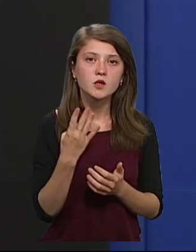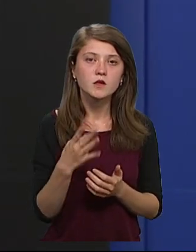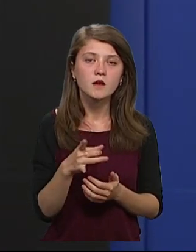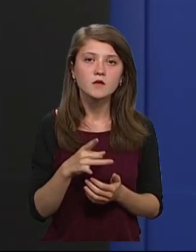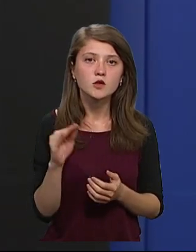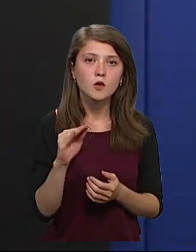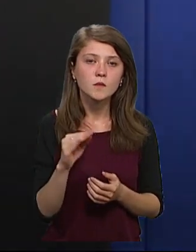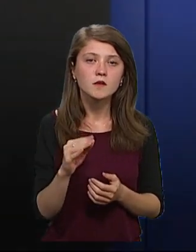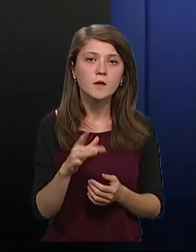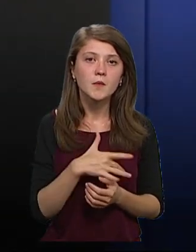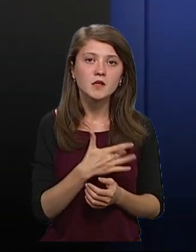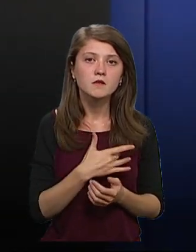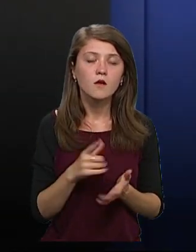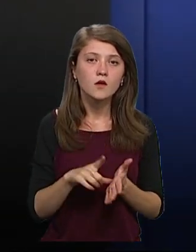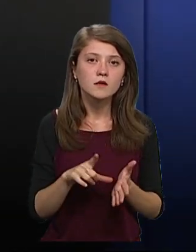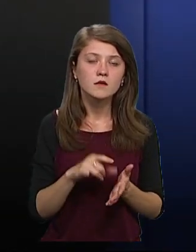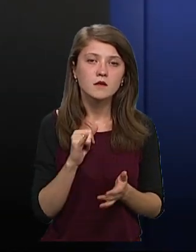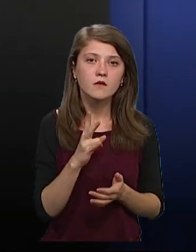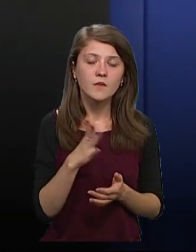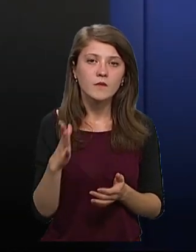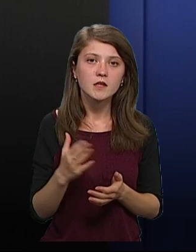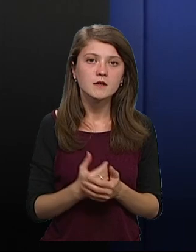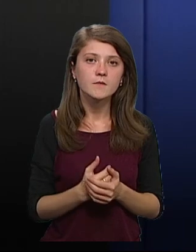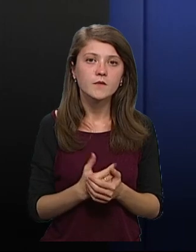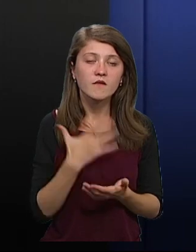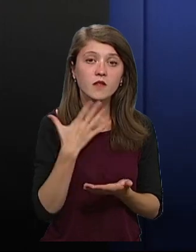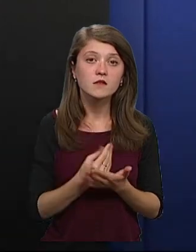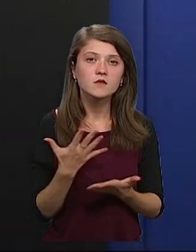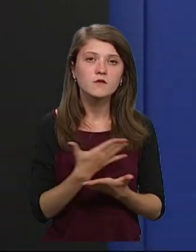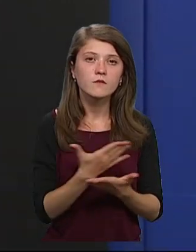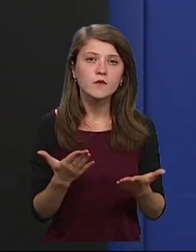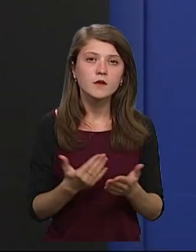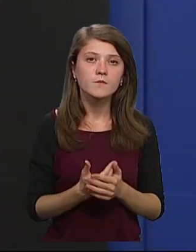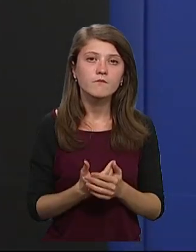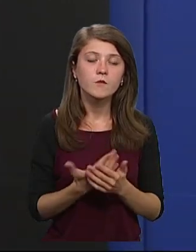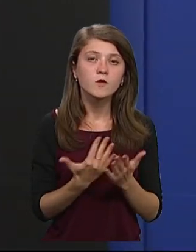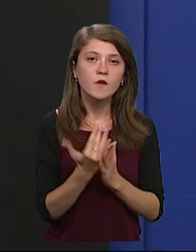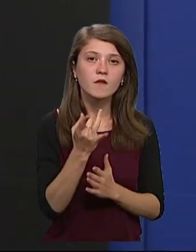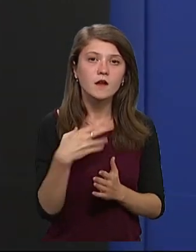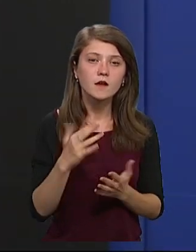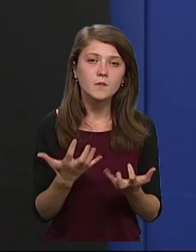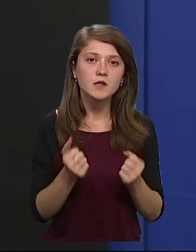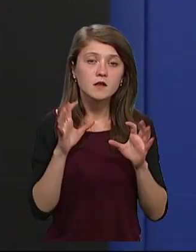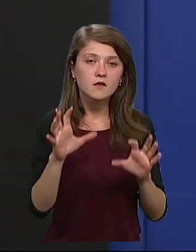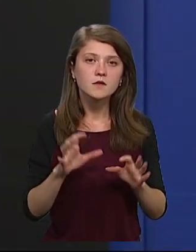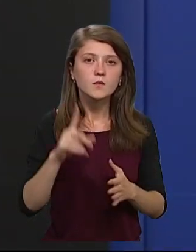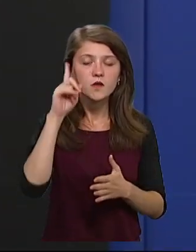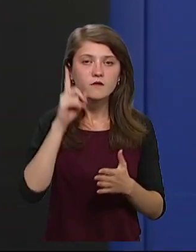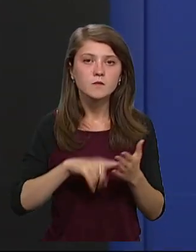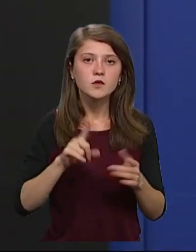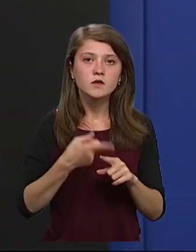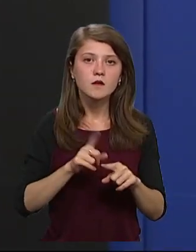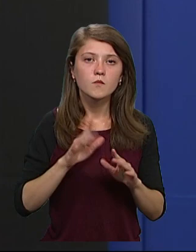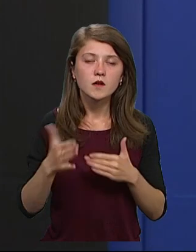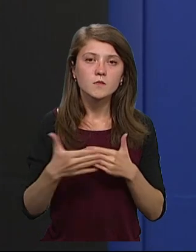райони. Житомирський, Бердичівський, Коростенський та Новоград-Волинський. Власне, якщо Верховна Рада прийме відповідне законодавство, сподіваємося, що це буде